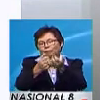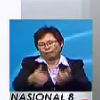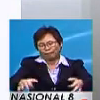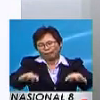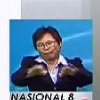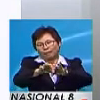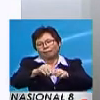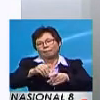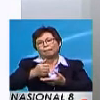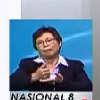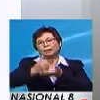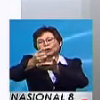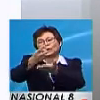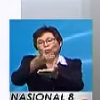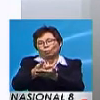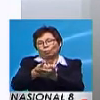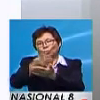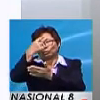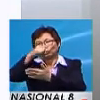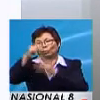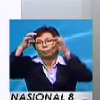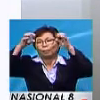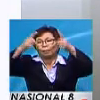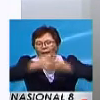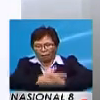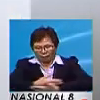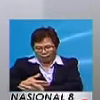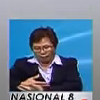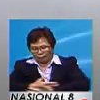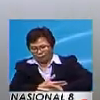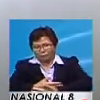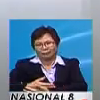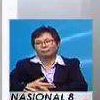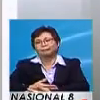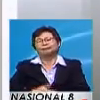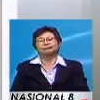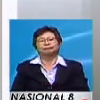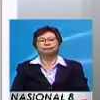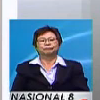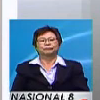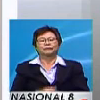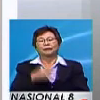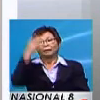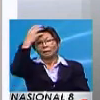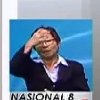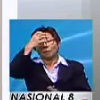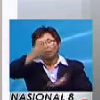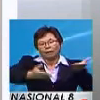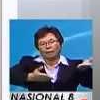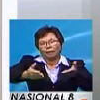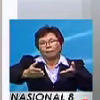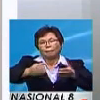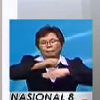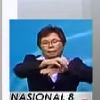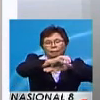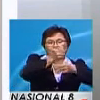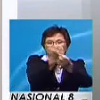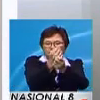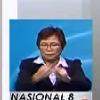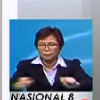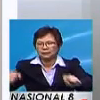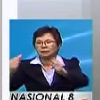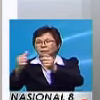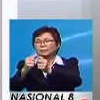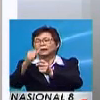dengan memberi bantuan kewangan untuk pendidikan anaknya anapal sing mendiang karamj yang berkhidmat sebagai penasihat keselamatan dengan